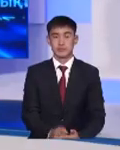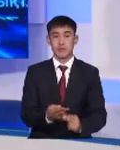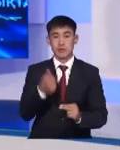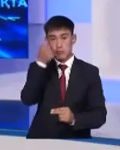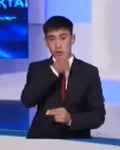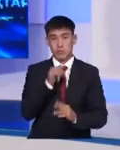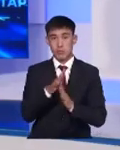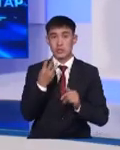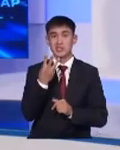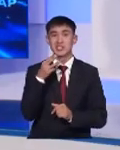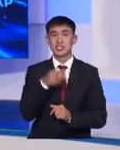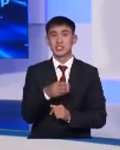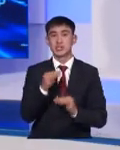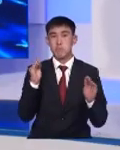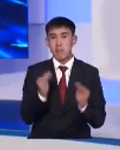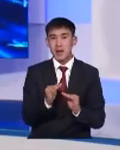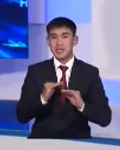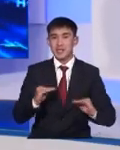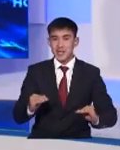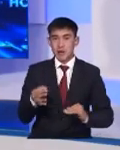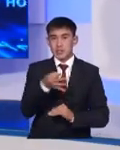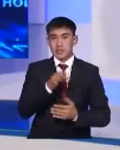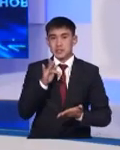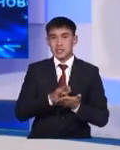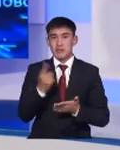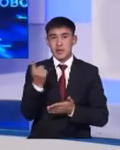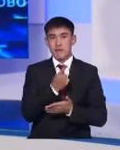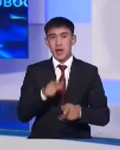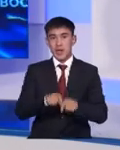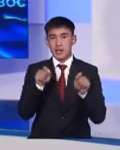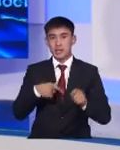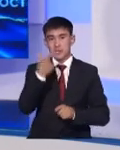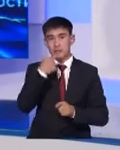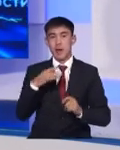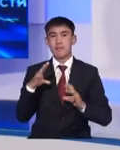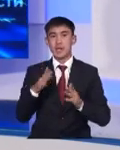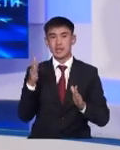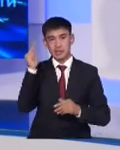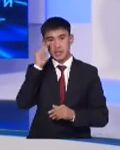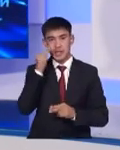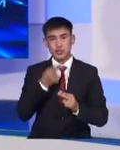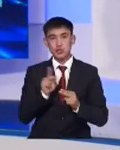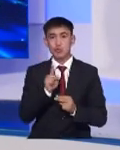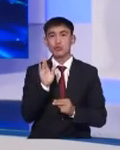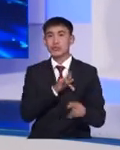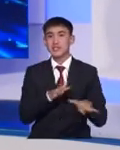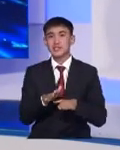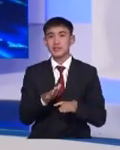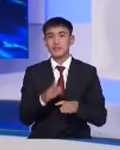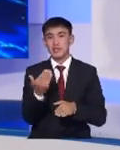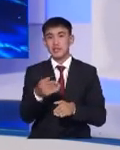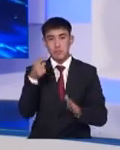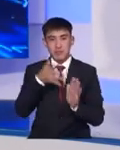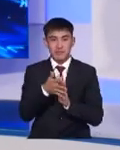В этом году более 3000 маленьких жителей областного центра впервые открыли для себя мир знаний. Чтобы этот процесс стал для